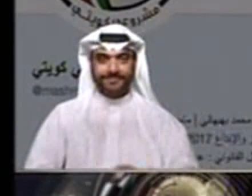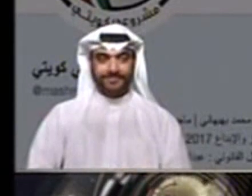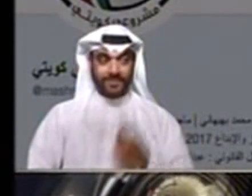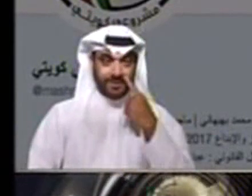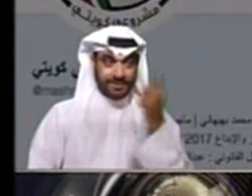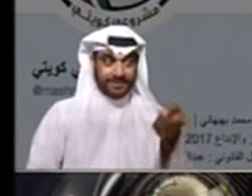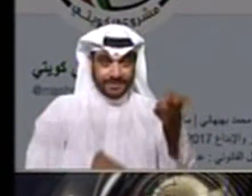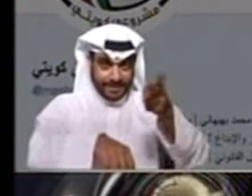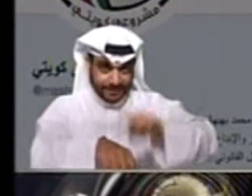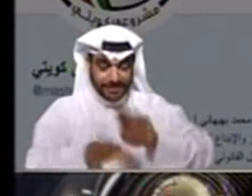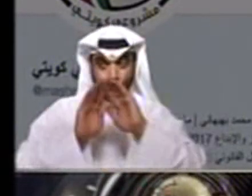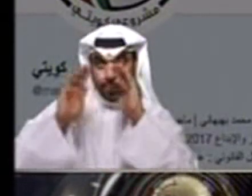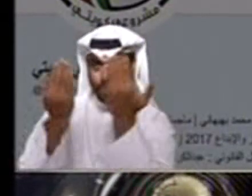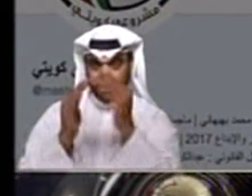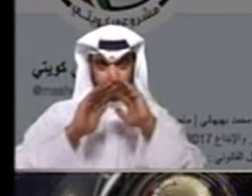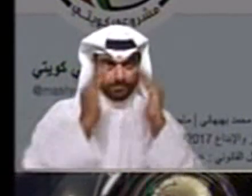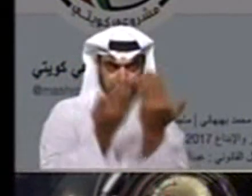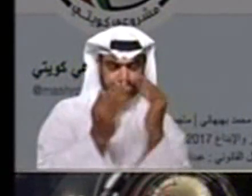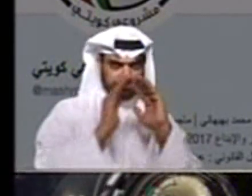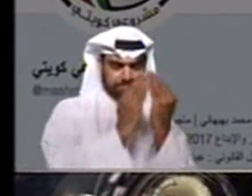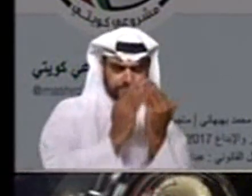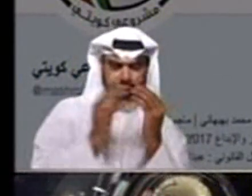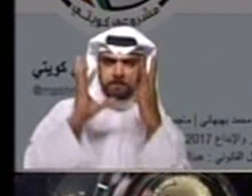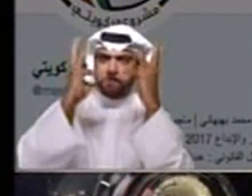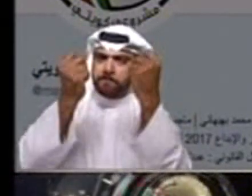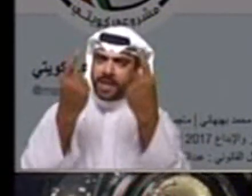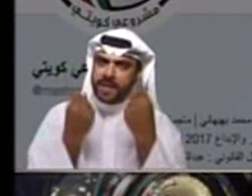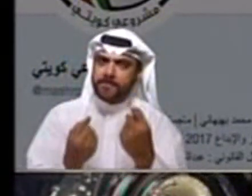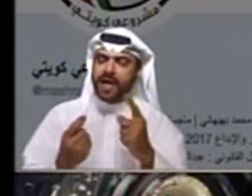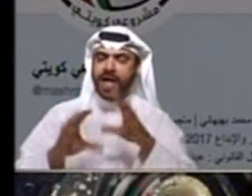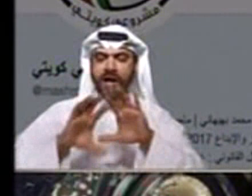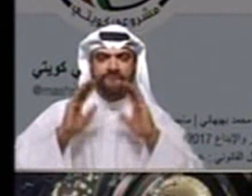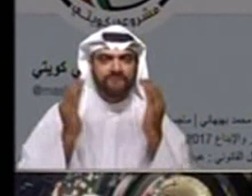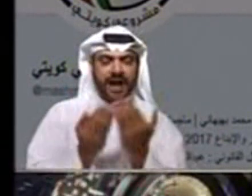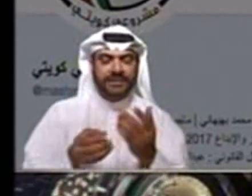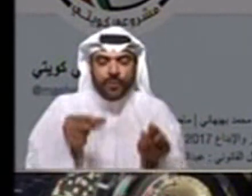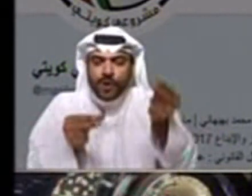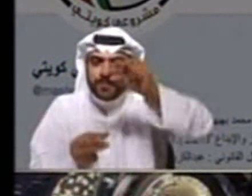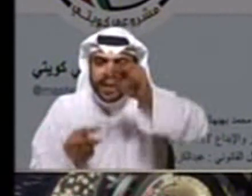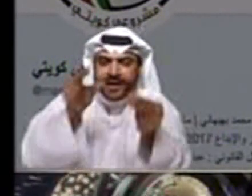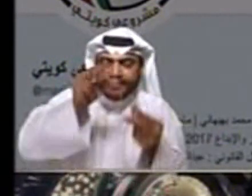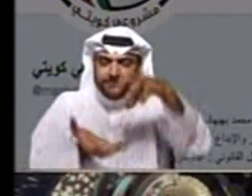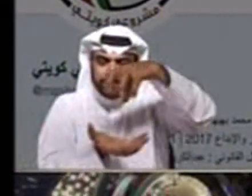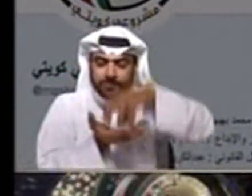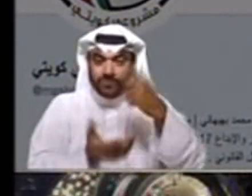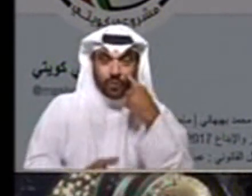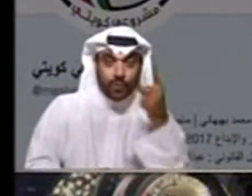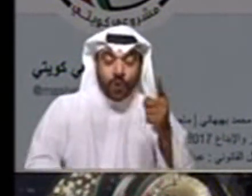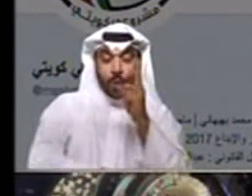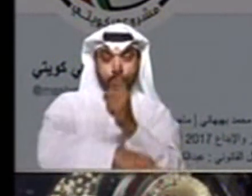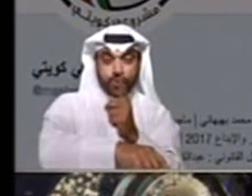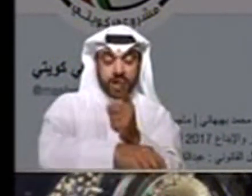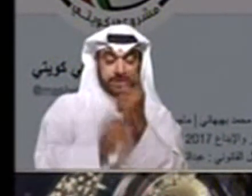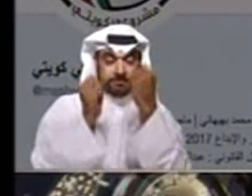كما تم تجهيز الأكاديمية وفق أعلى المعايير المعتمدة من خلال الفصول والمختبرات والمرافق والطاقم